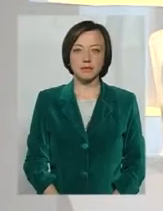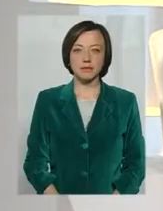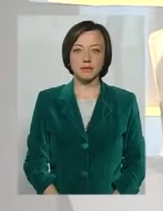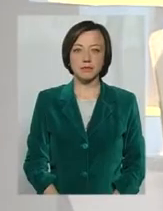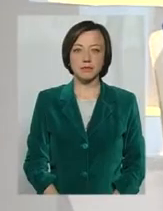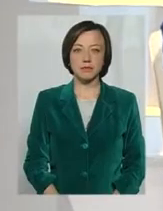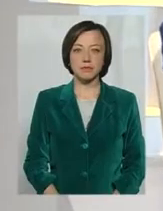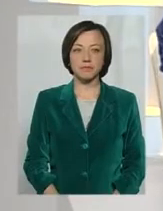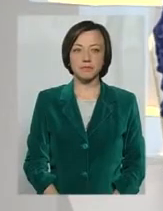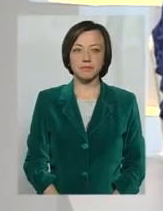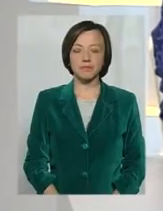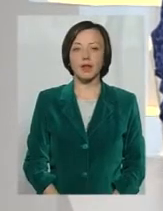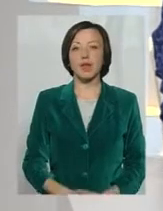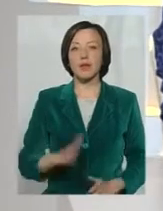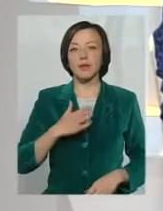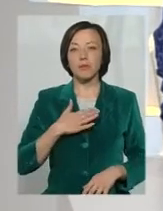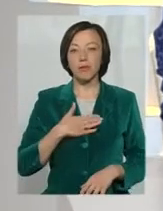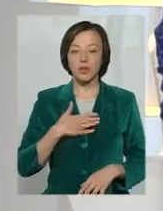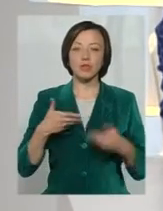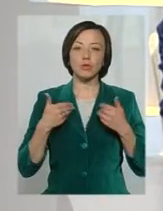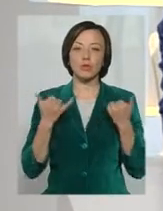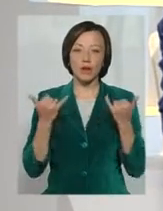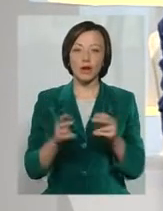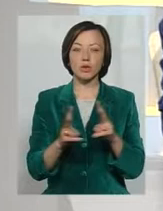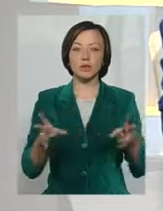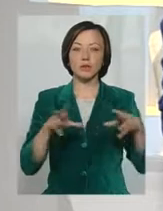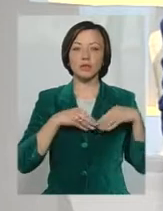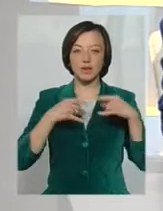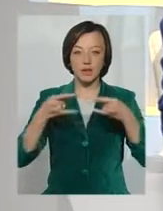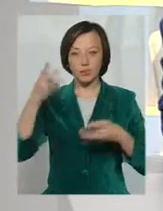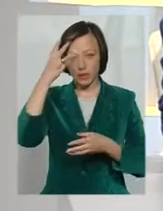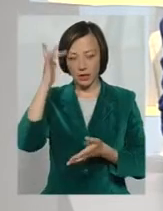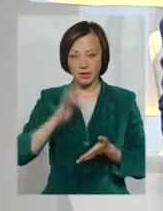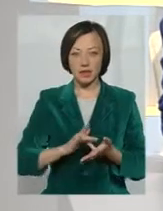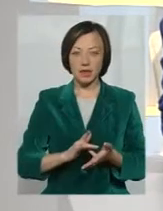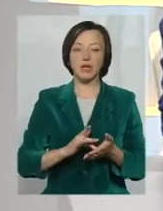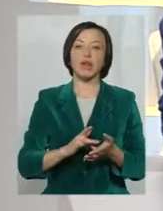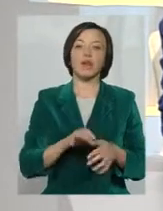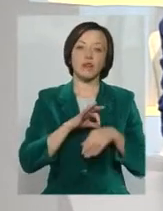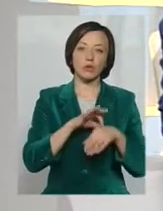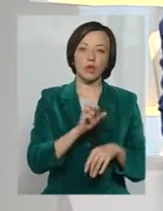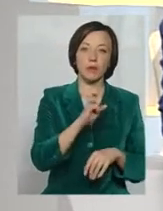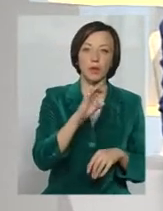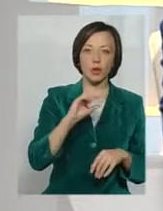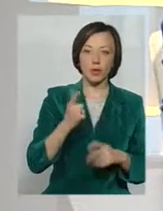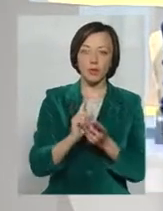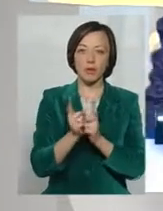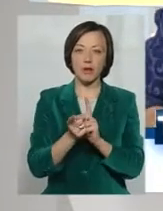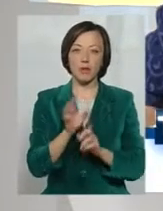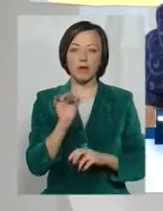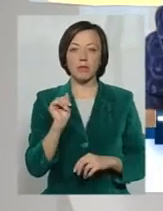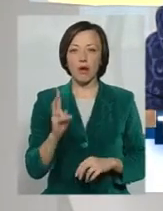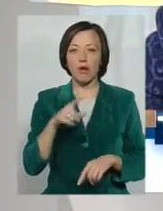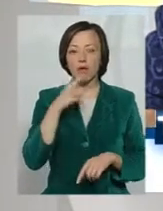Мої шанування усім, хто у цій порі разом із телеканалом «Поділля Центр» на часі. Тема я Анна Бендюк, переклад на жестову мову Ольга Рибак. І нині ми говоримо